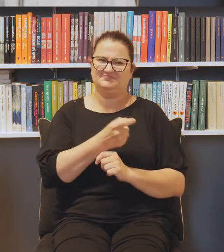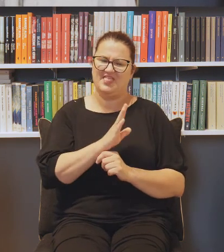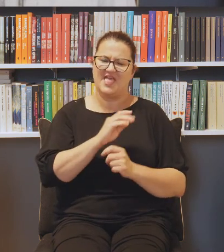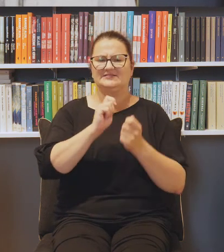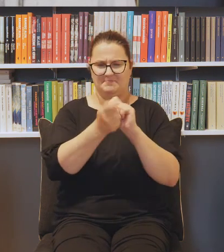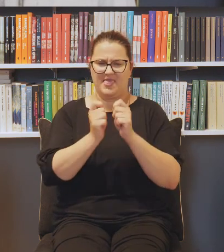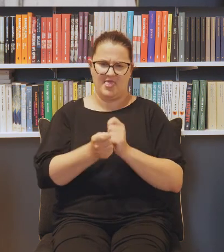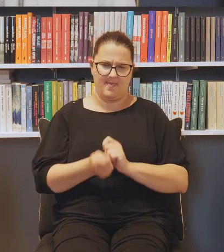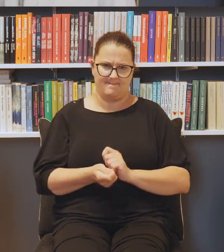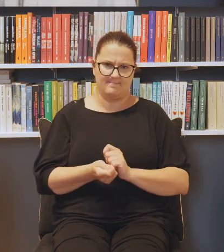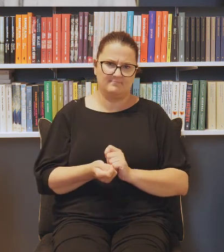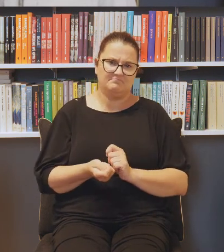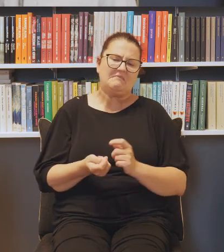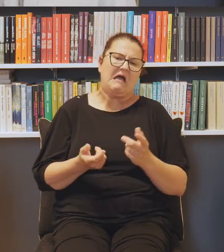edytuję.